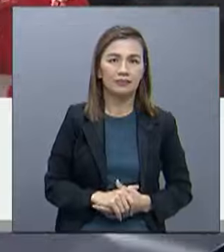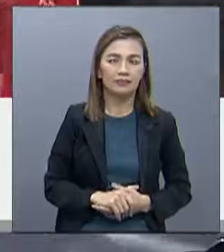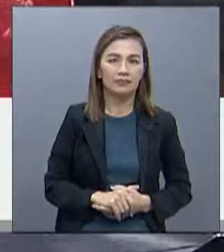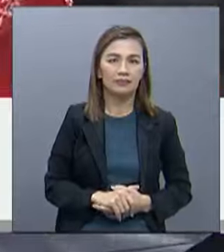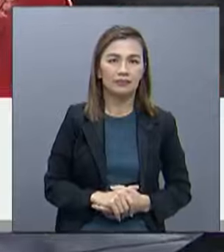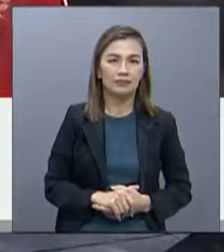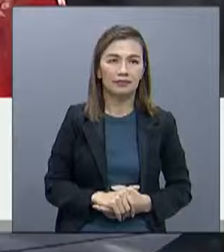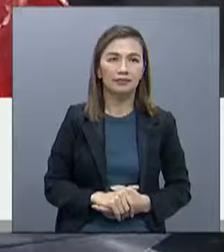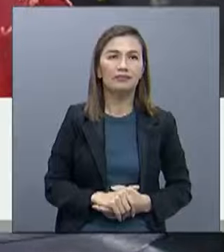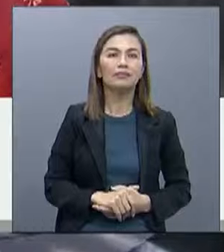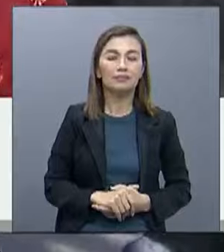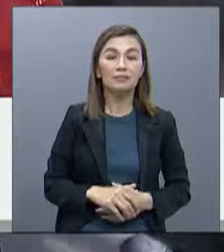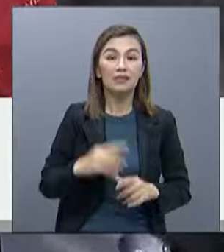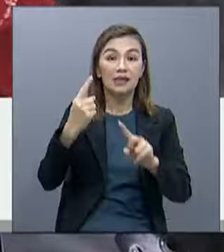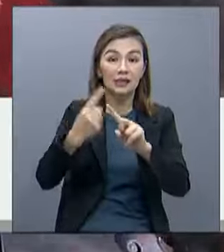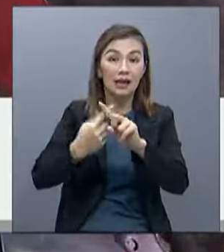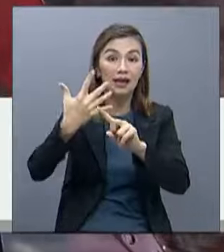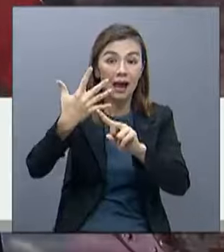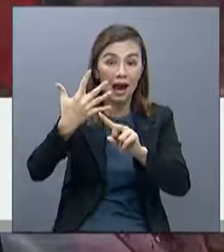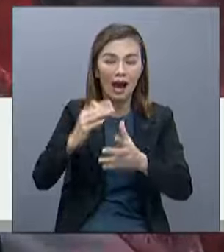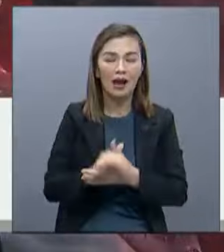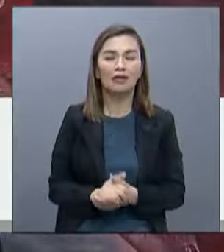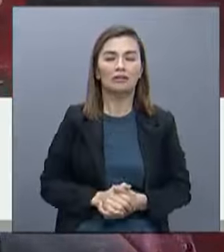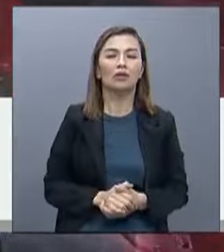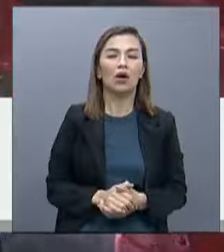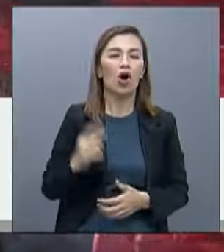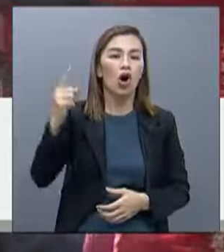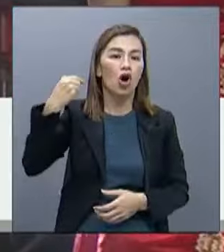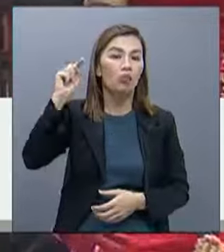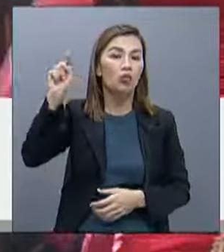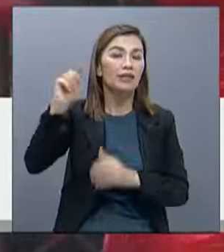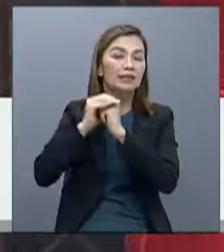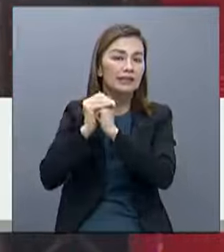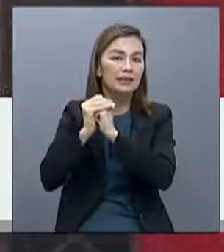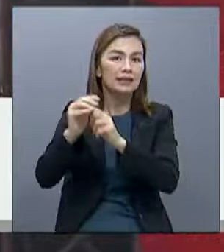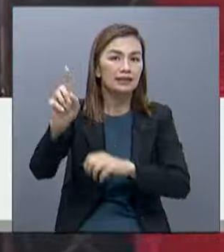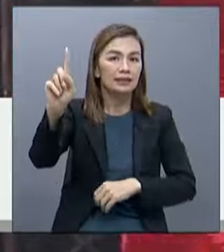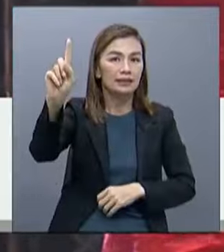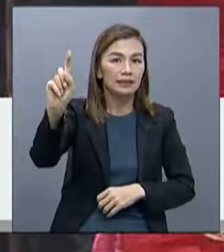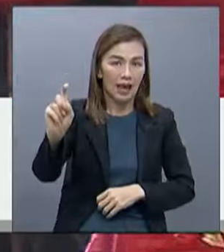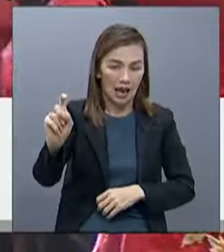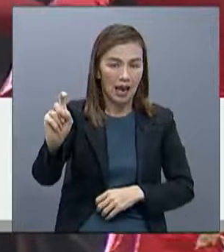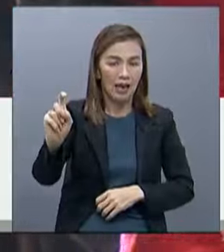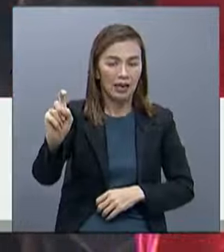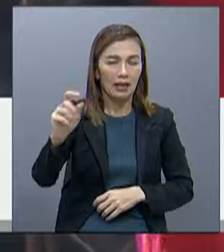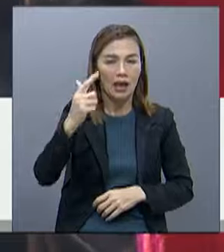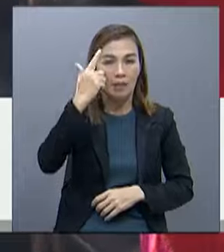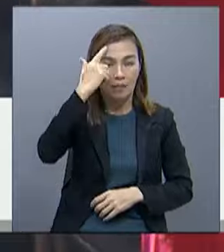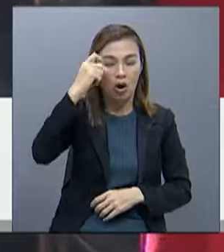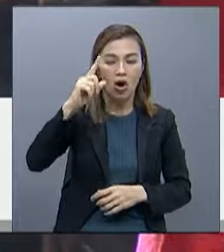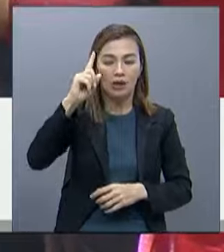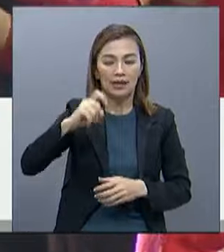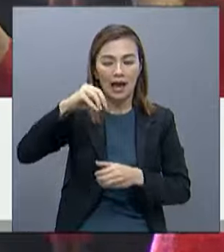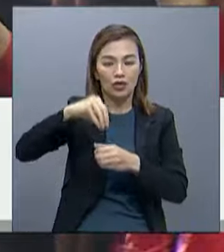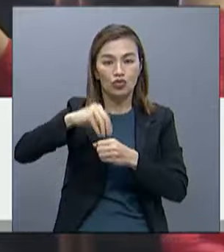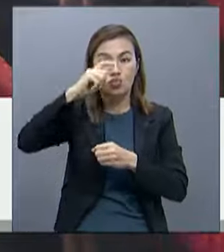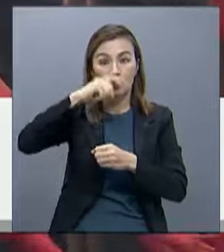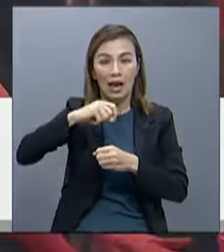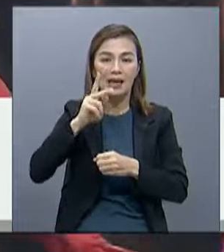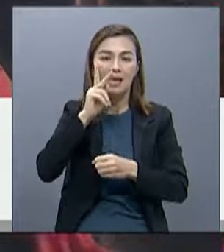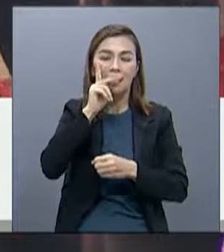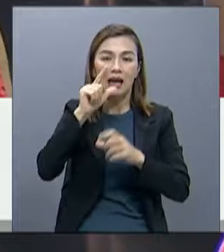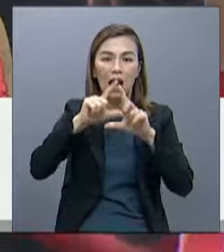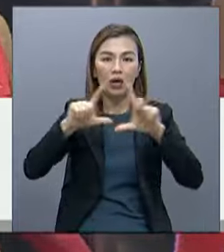ยิ่งในเดือนพฤษภาคมที่เป็นเดือนแห่งการจากไปของเติ้งลี่จุนที่มาเสียชีวิตในเมืองไทยจนเป็นข่าวใหญ่ในวันว